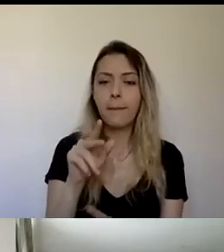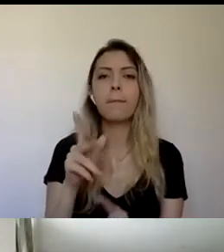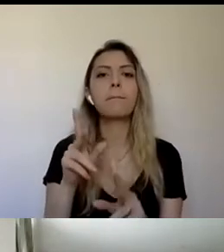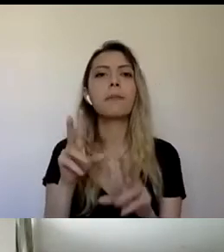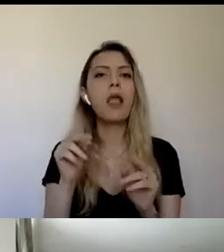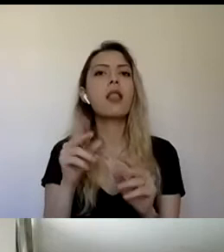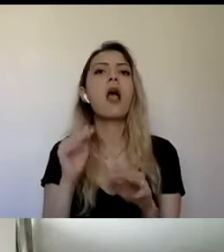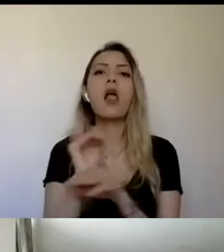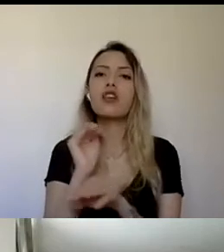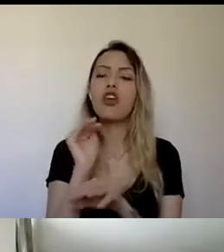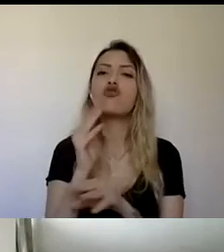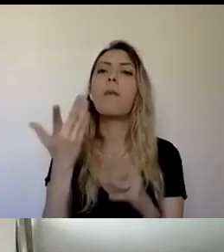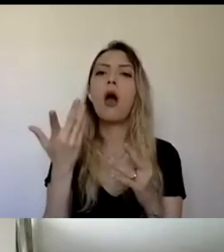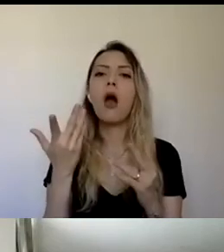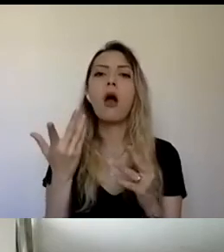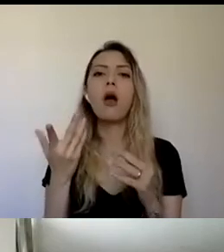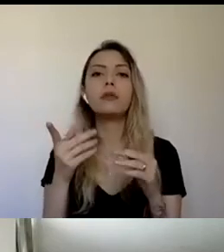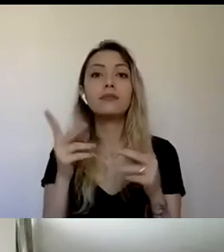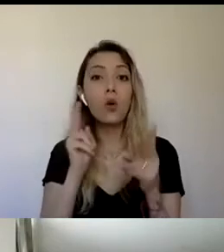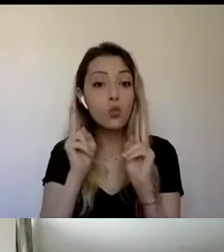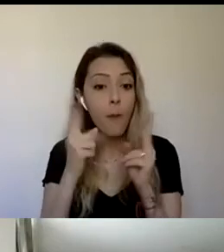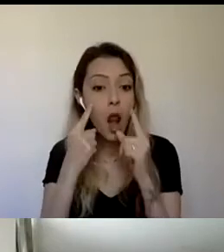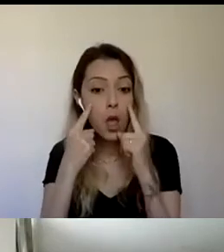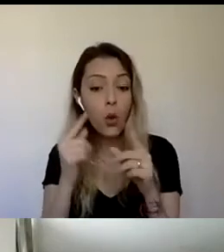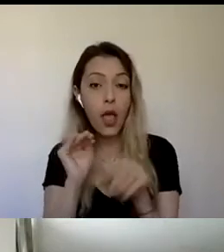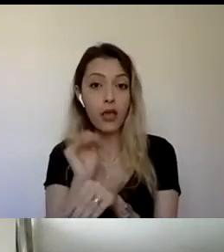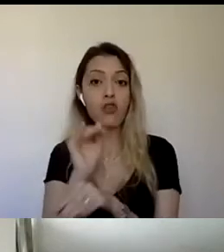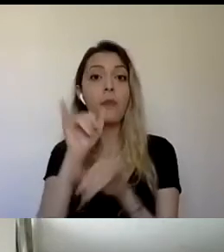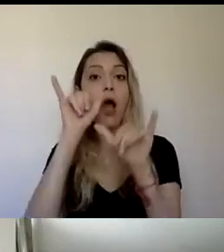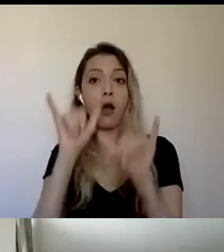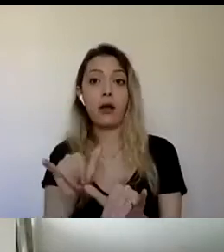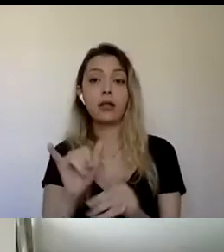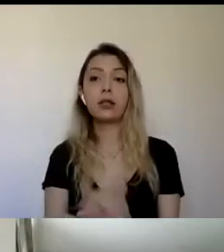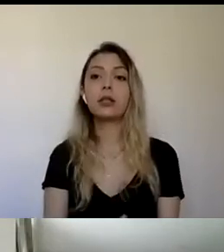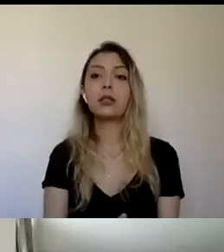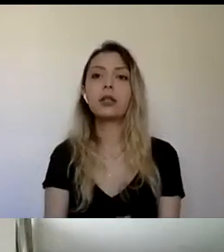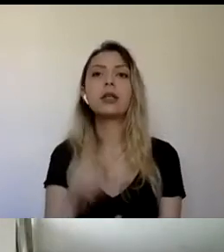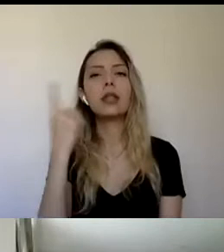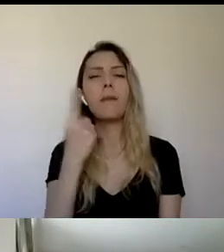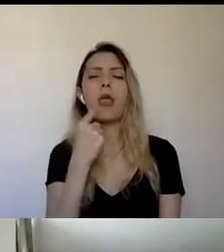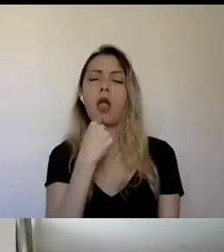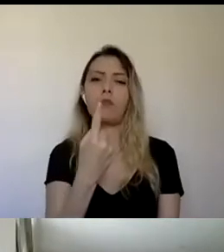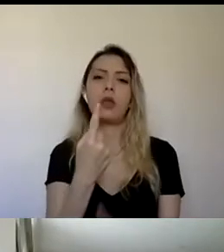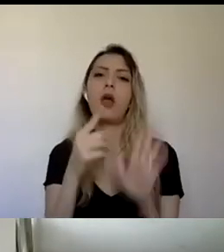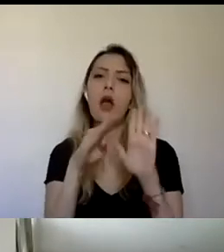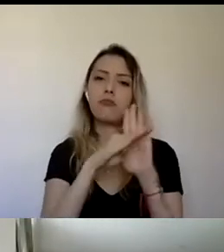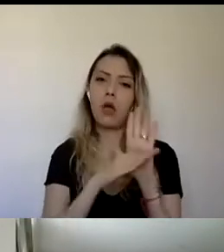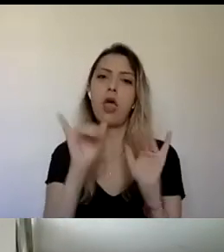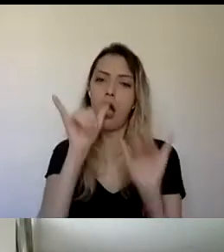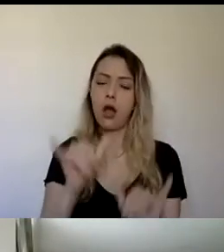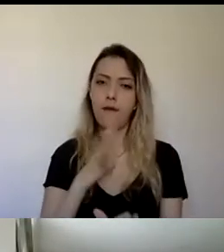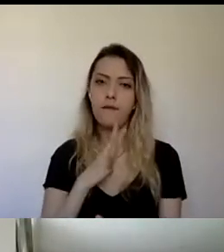yaşama seviyesine, standardına da yaşama hakkı diye bir hak. Bu hakkın